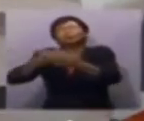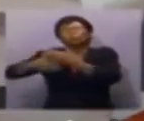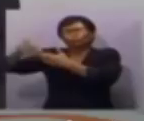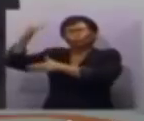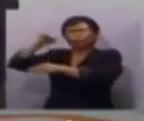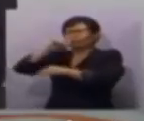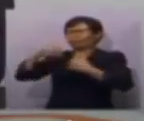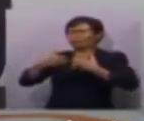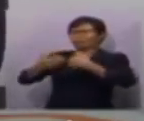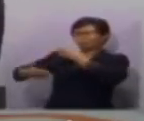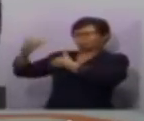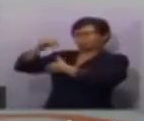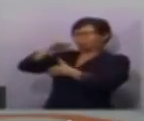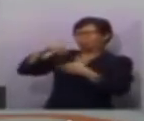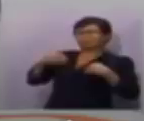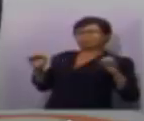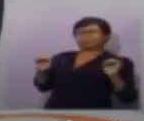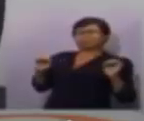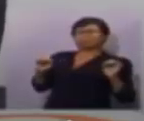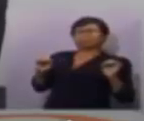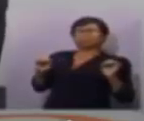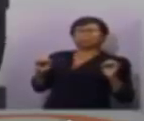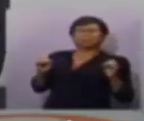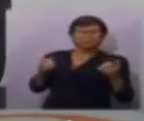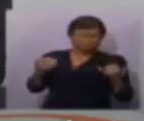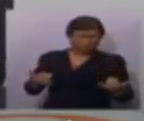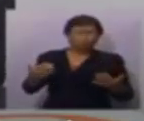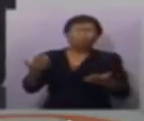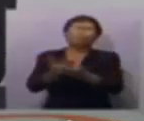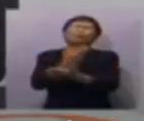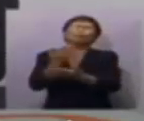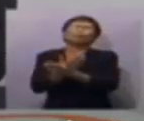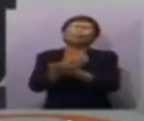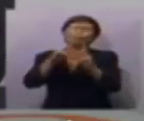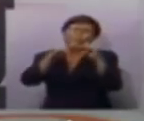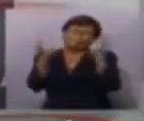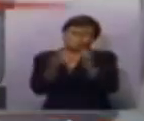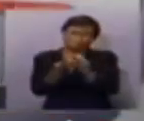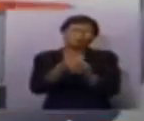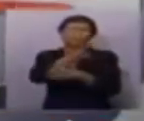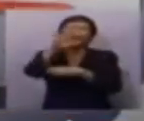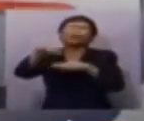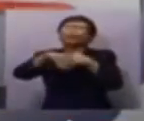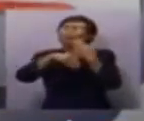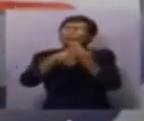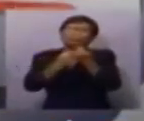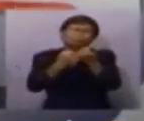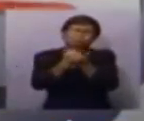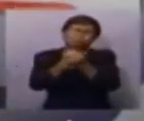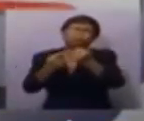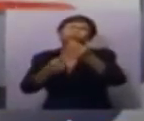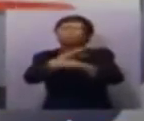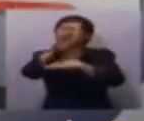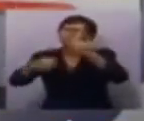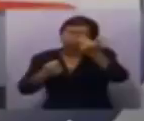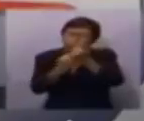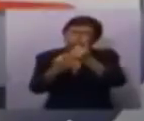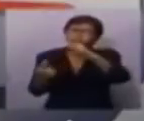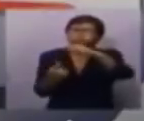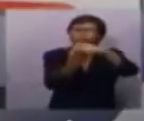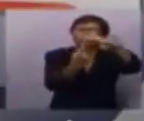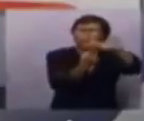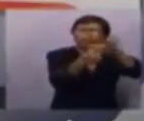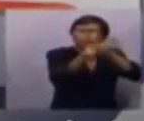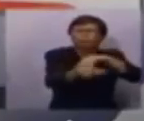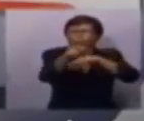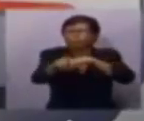tidak ada di landscape politik negara kita. Ini semua menyumbang kepada kemunculan ramai calon-calon